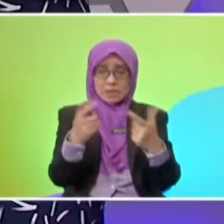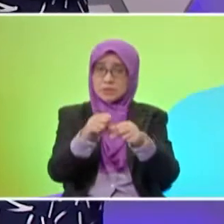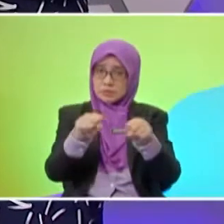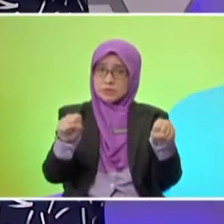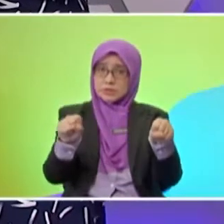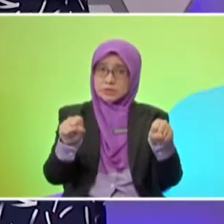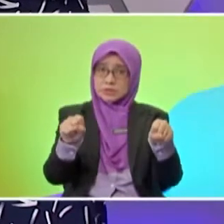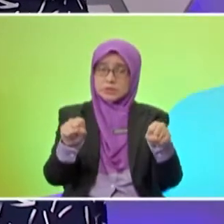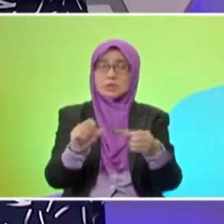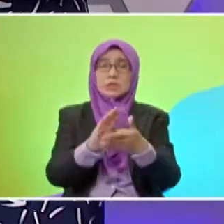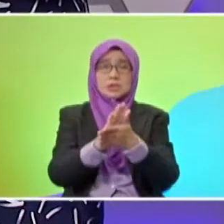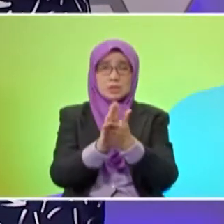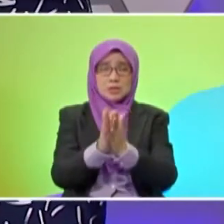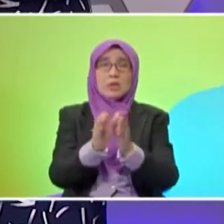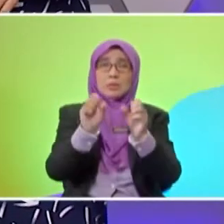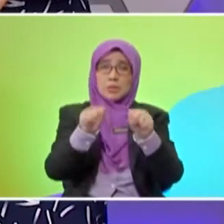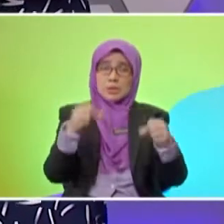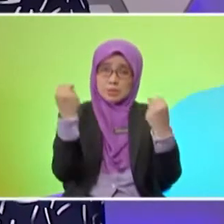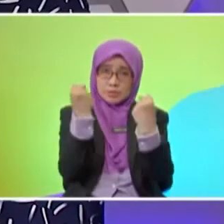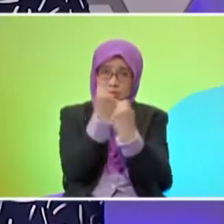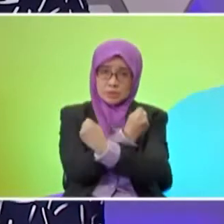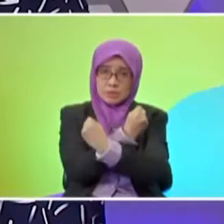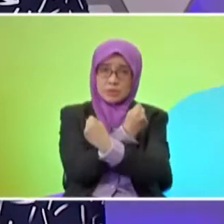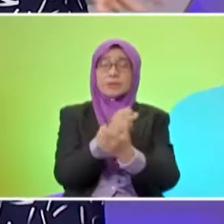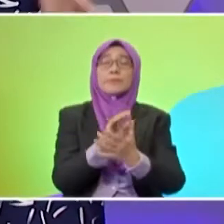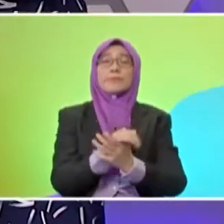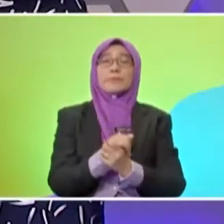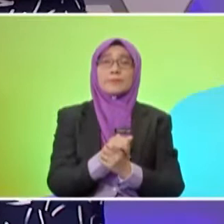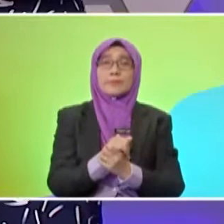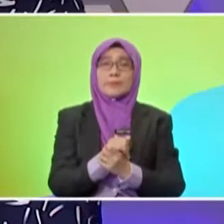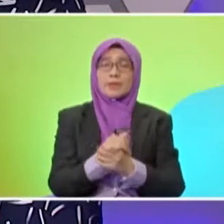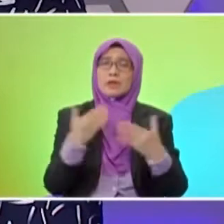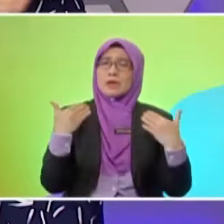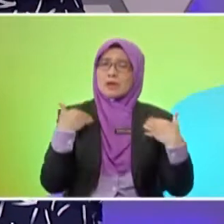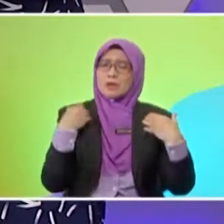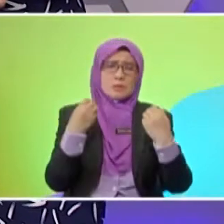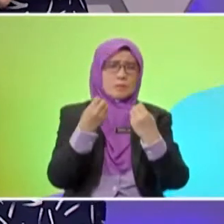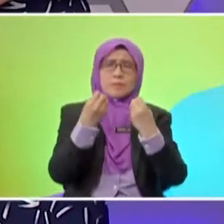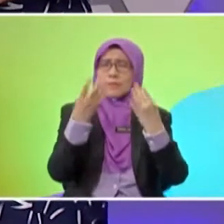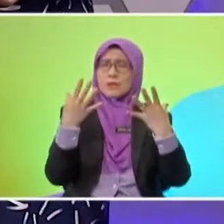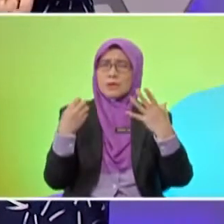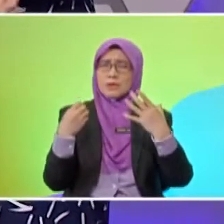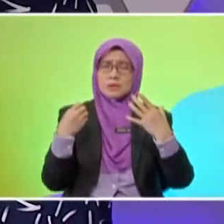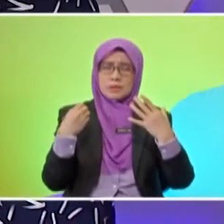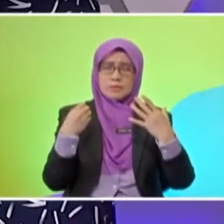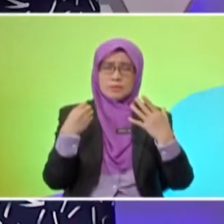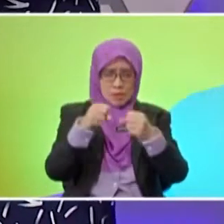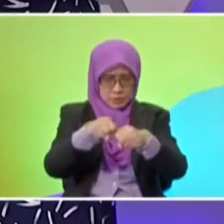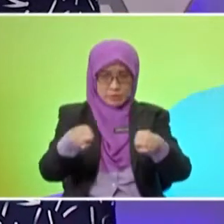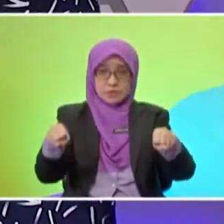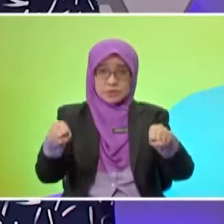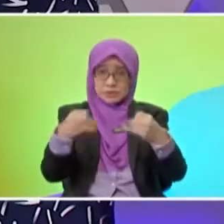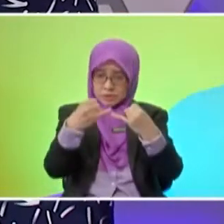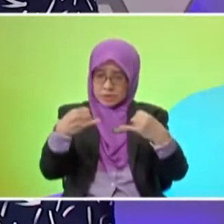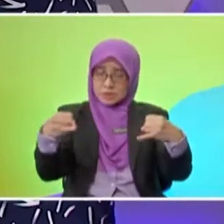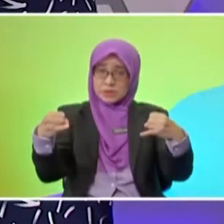dance floor ya kalau event tahu iwankei terlalu banyak kayak pelbagai jenis Oke pakai spesies jadi